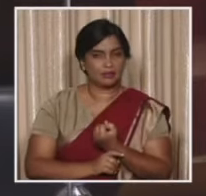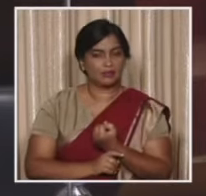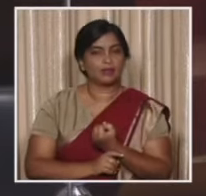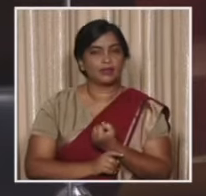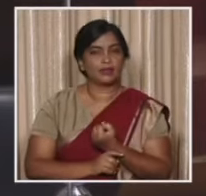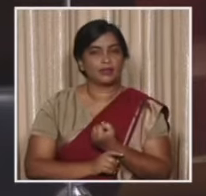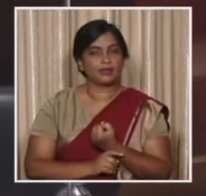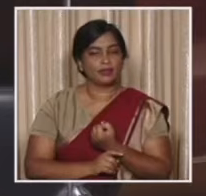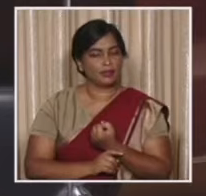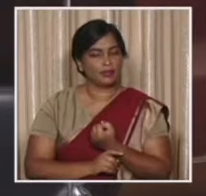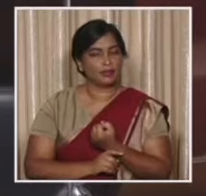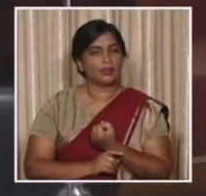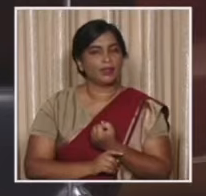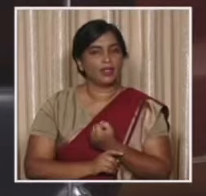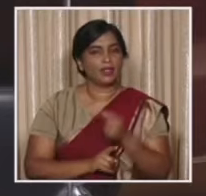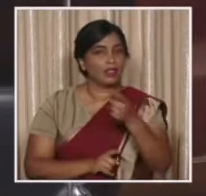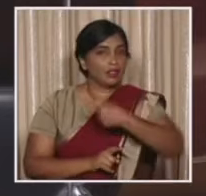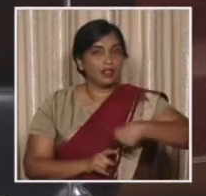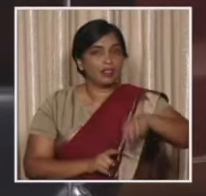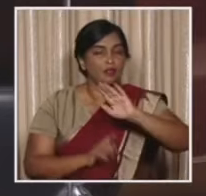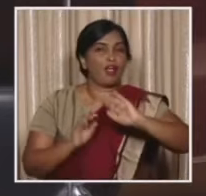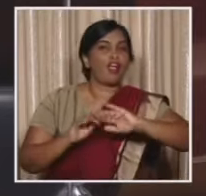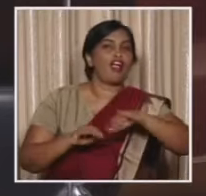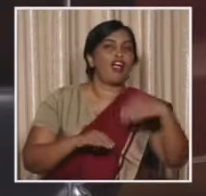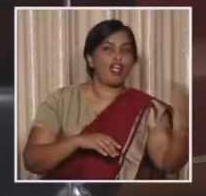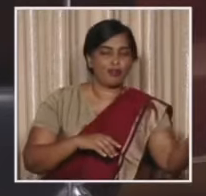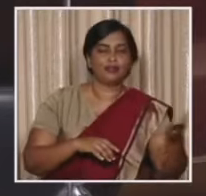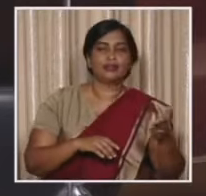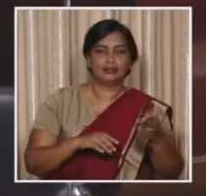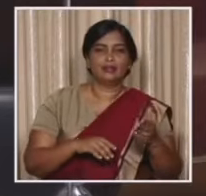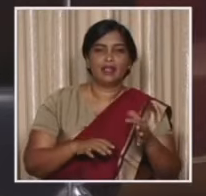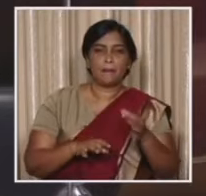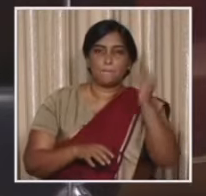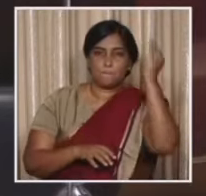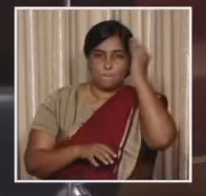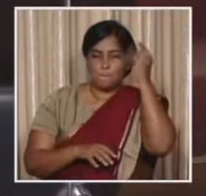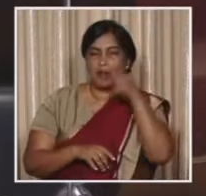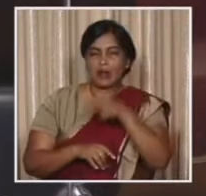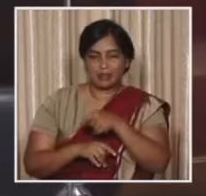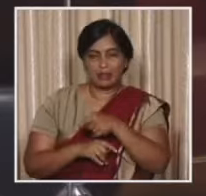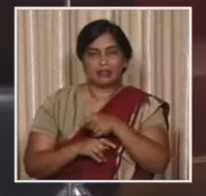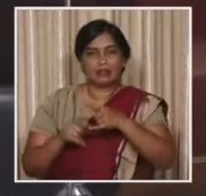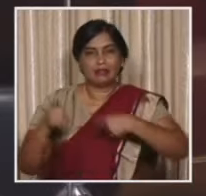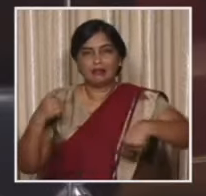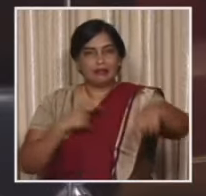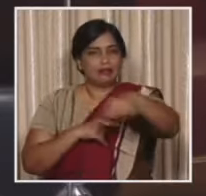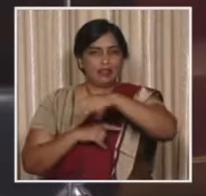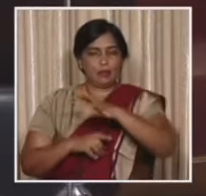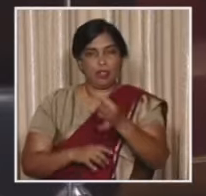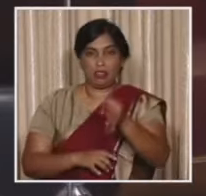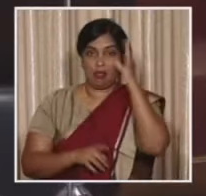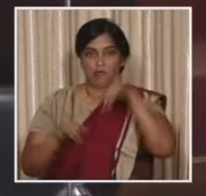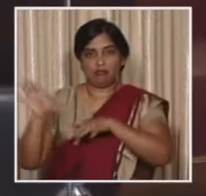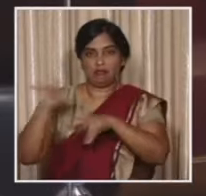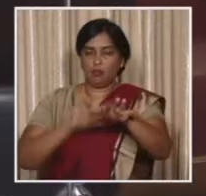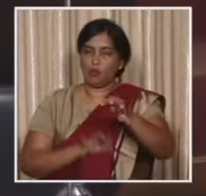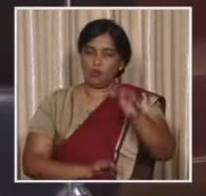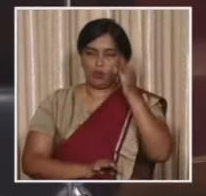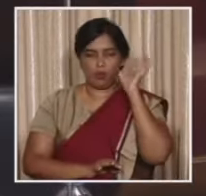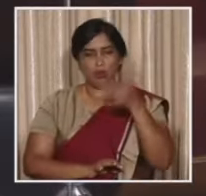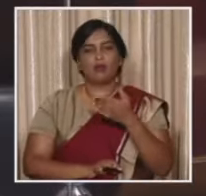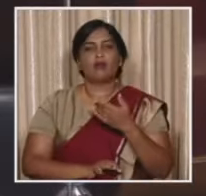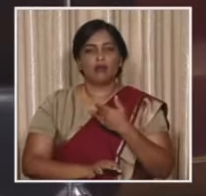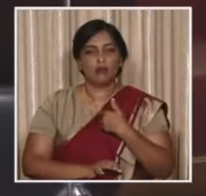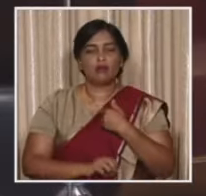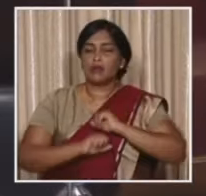Ini adal taran Pradesh ini pita. Maliga wata sa awat Pradesh itu tapi taran kalau tiba.